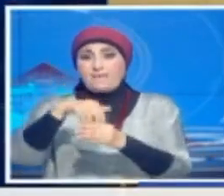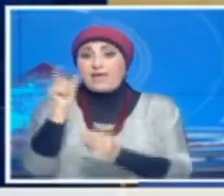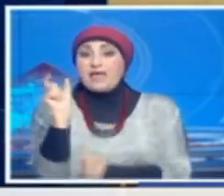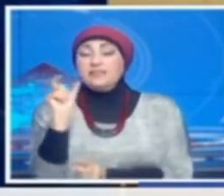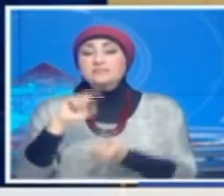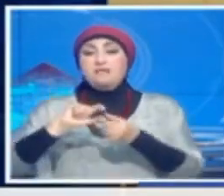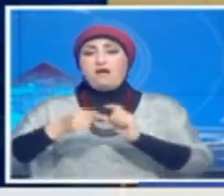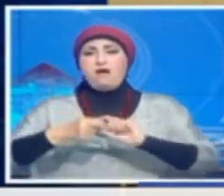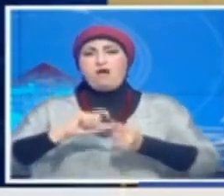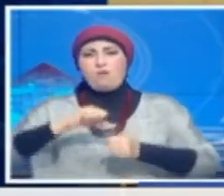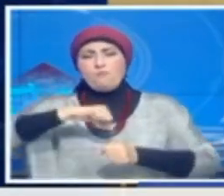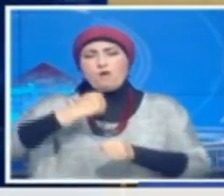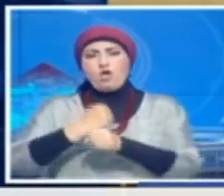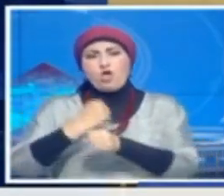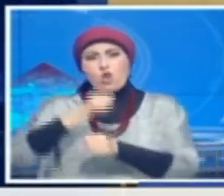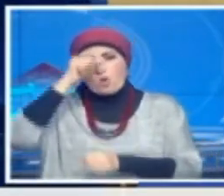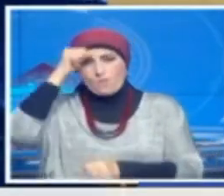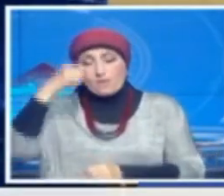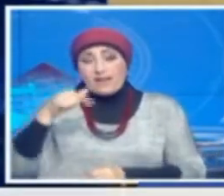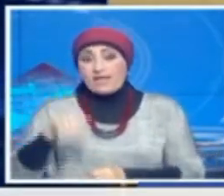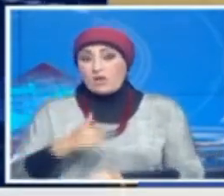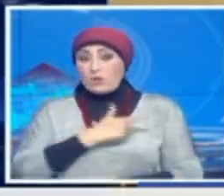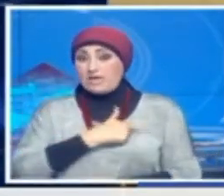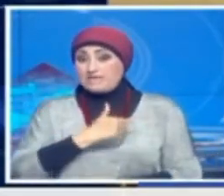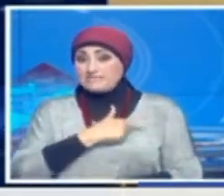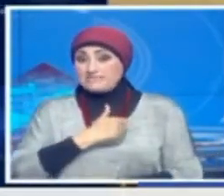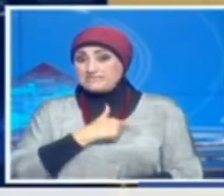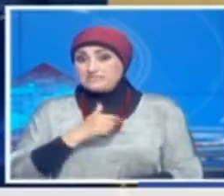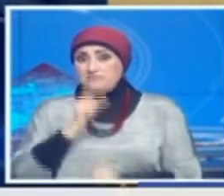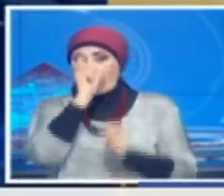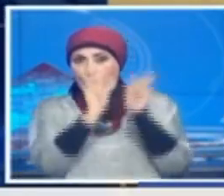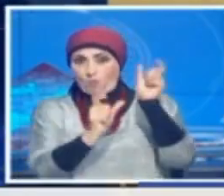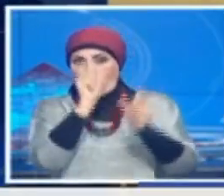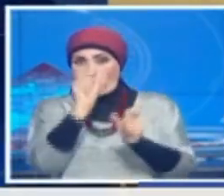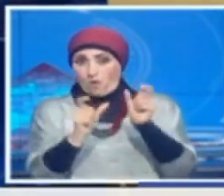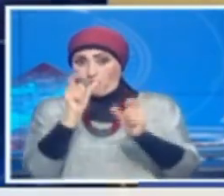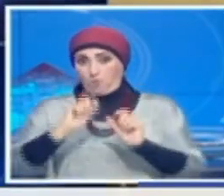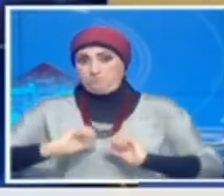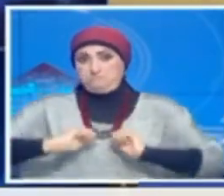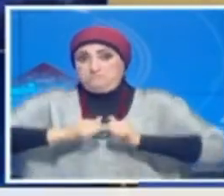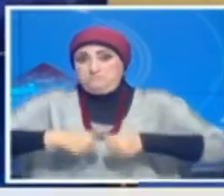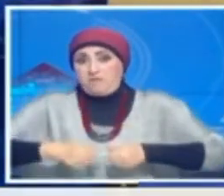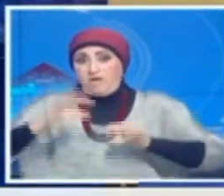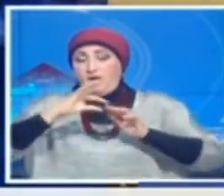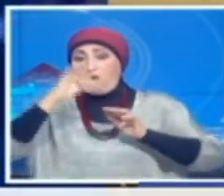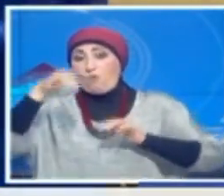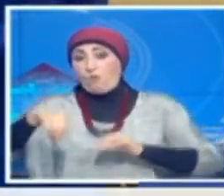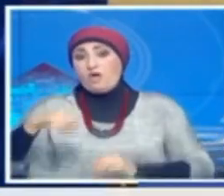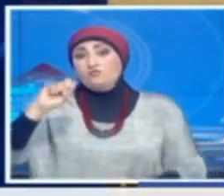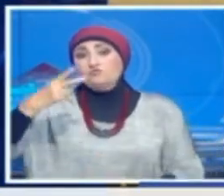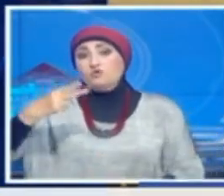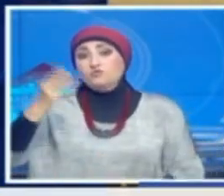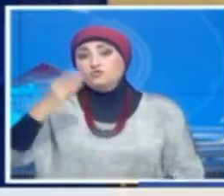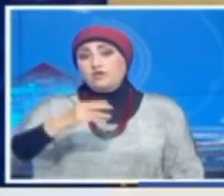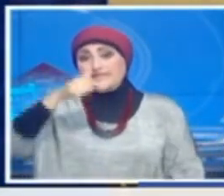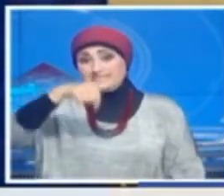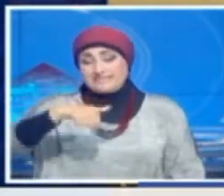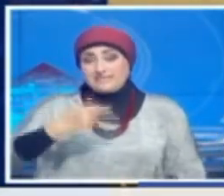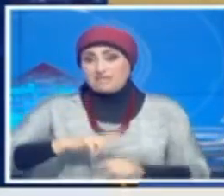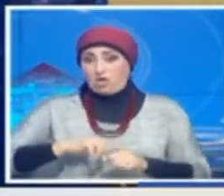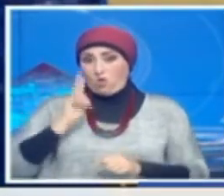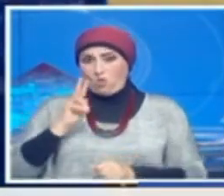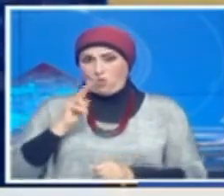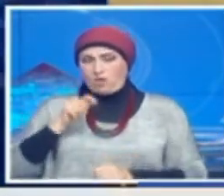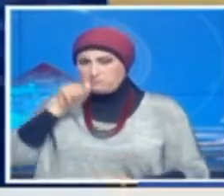العمالية، قال إنه من المقرر أن يتم إعلان أسماء المرشحين يوم 12 من يونيو الجاري،